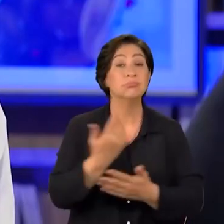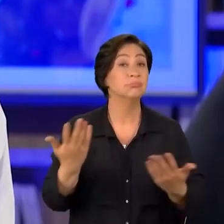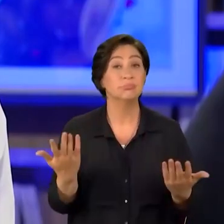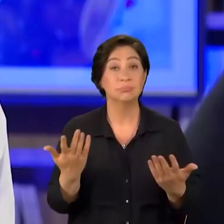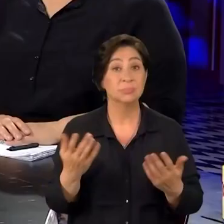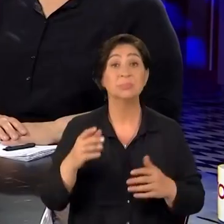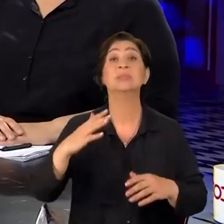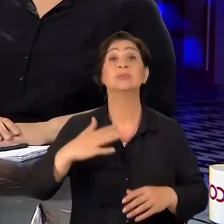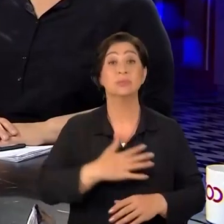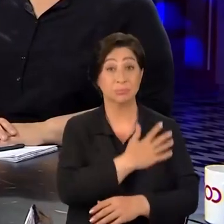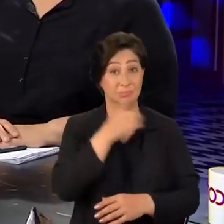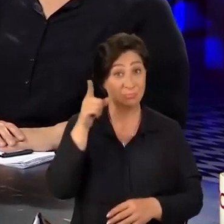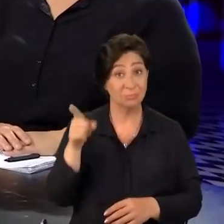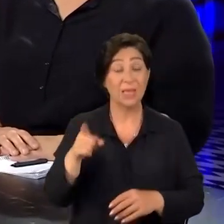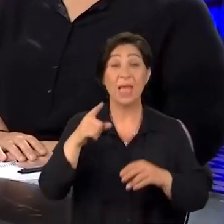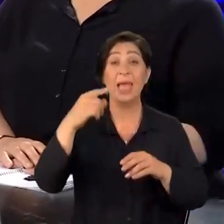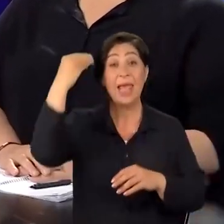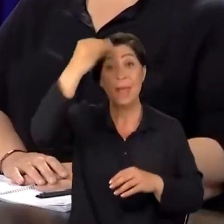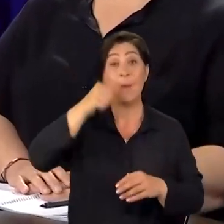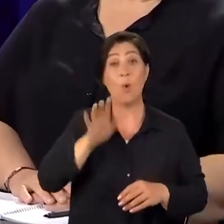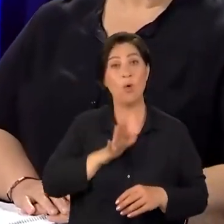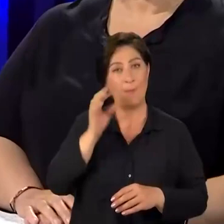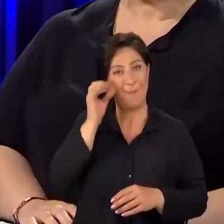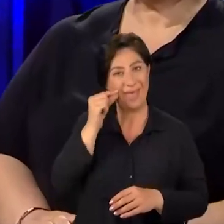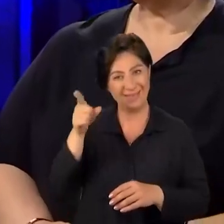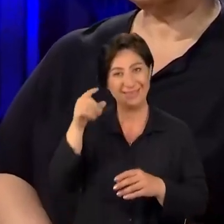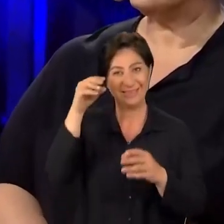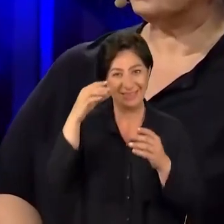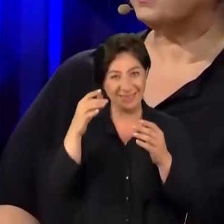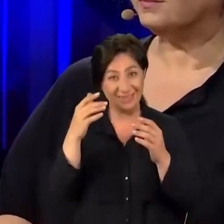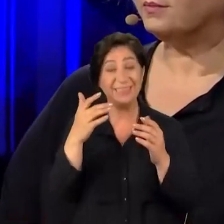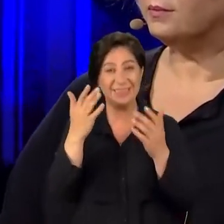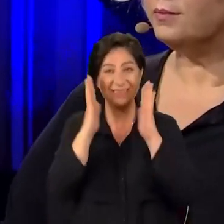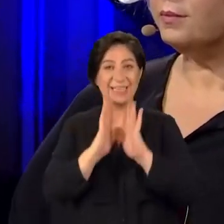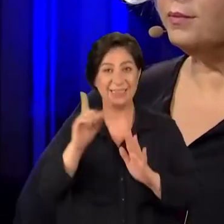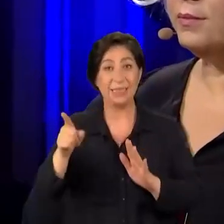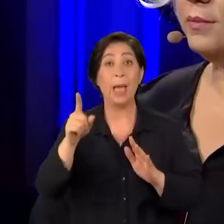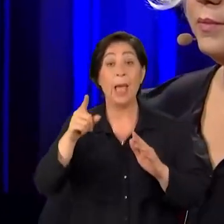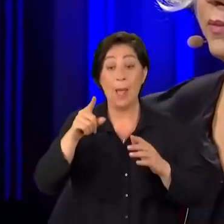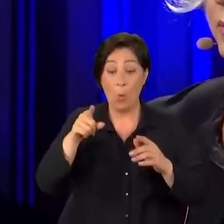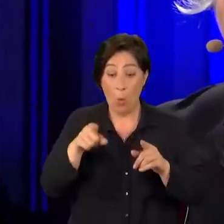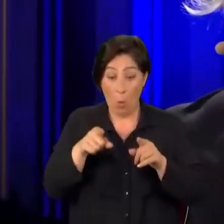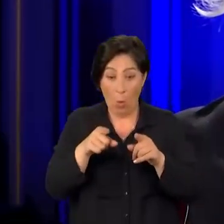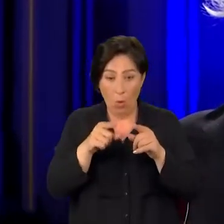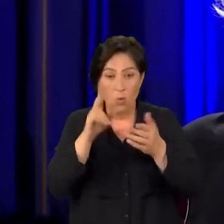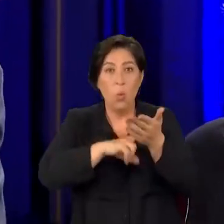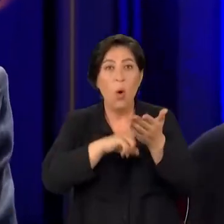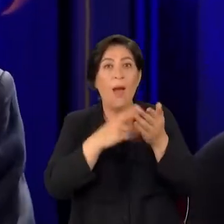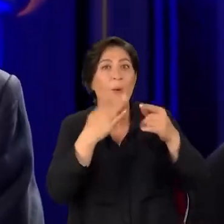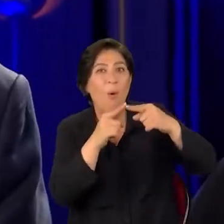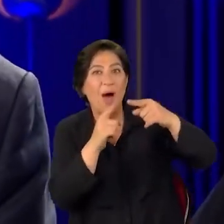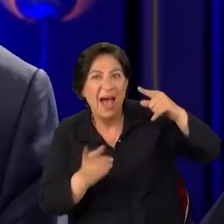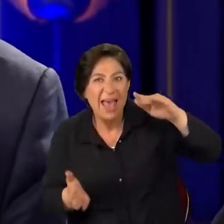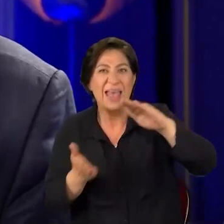başarabildi? Cumhuriyet Halk Partisi işte Ekrem Bey sayesinde veya onun kurduğu İstanbul Gönüllüleri sayesinde partinin kapatamadığı o